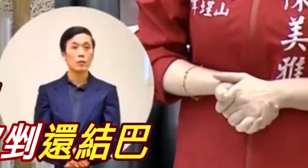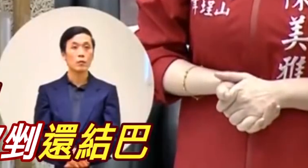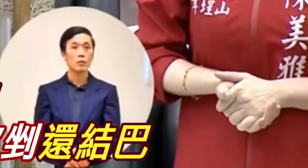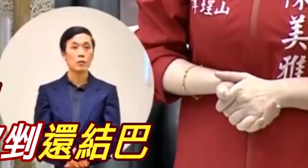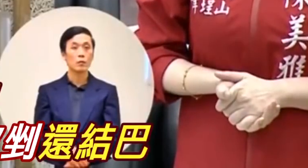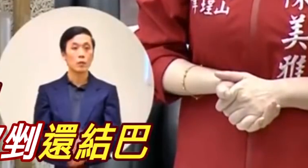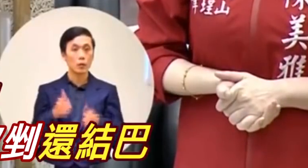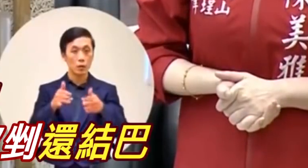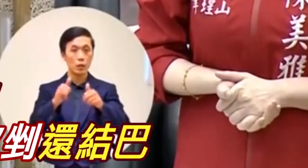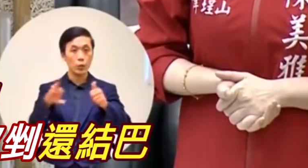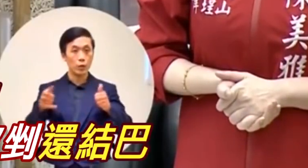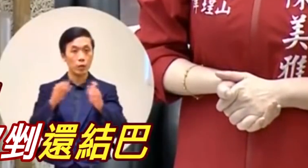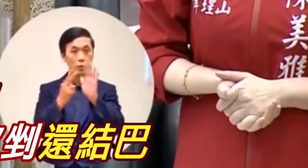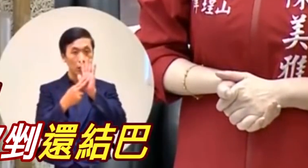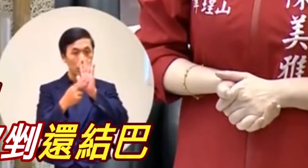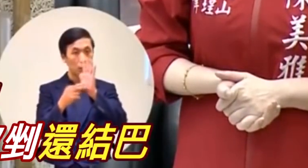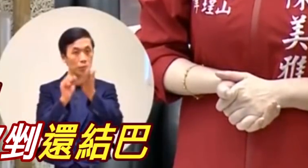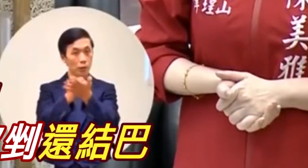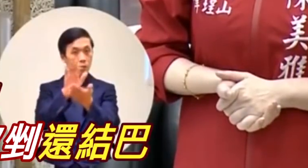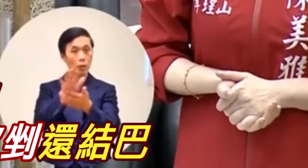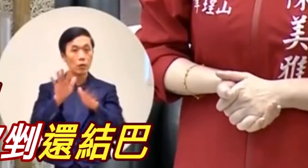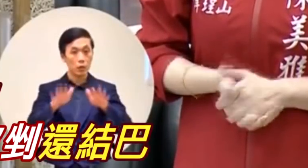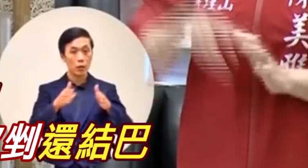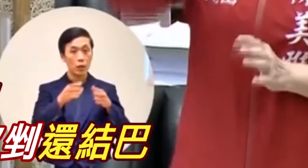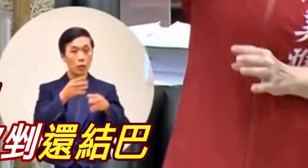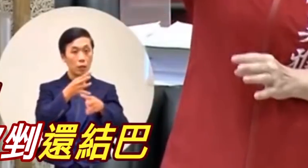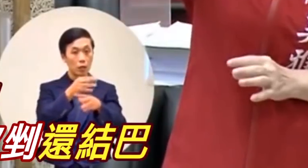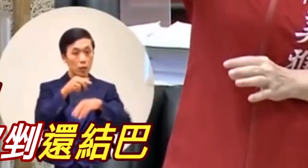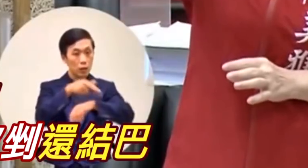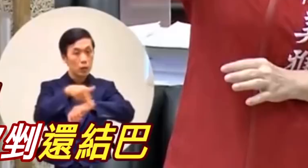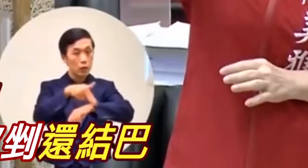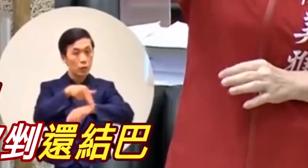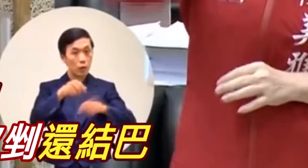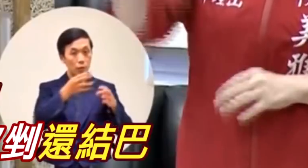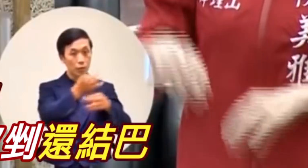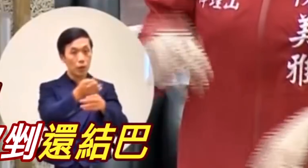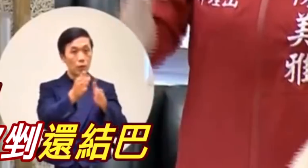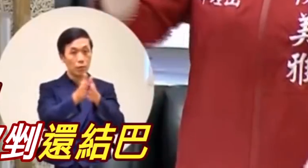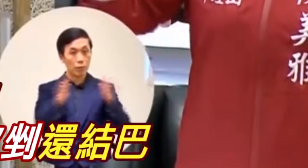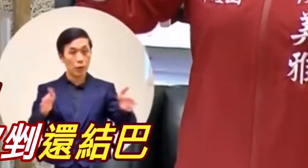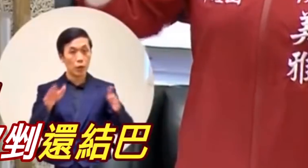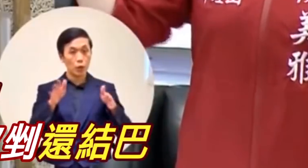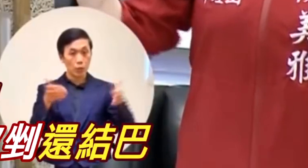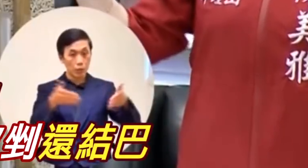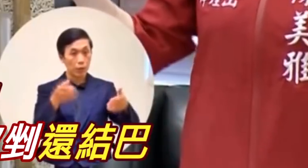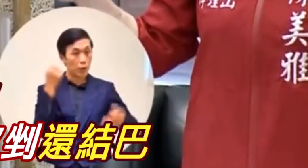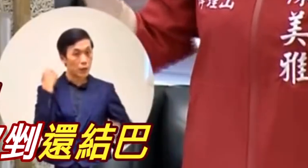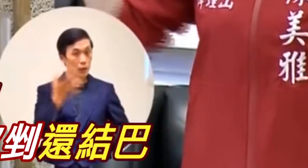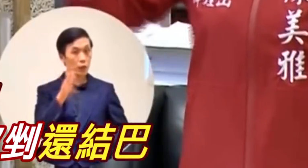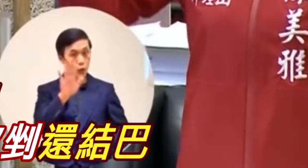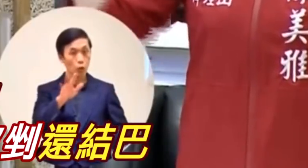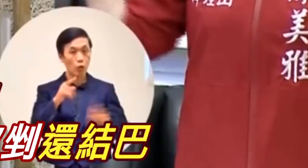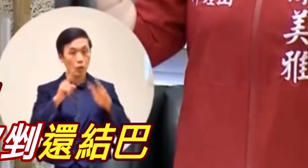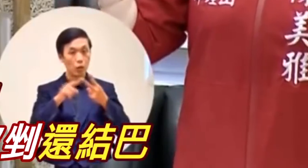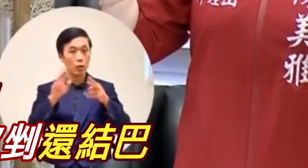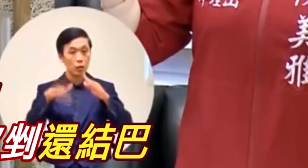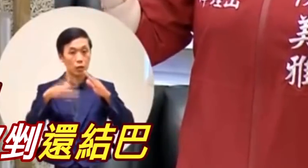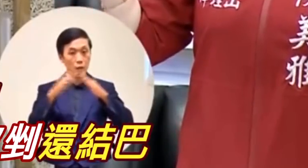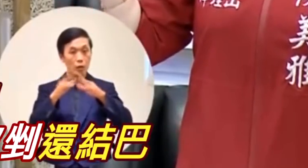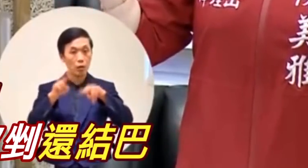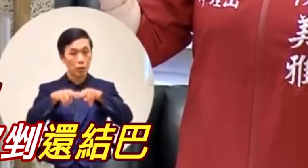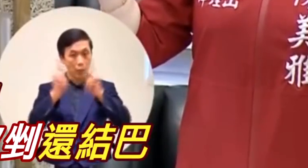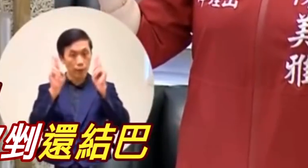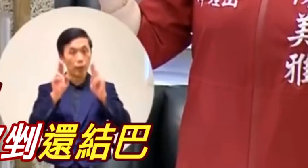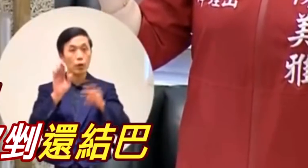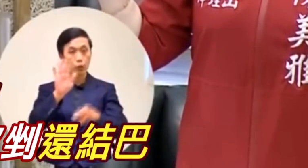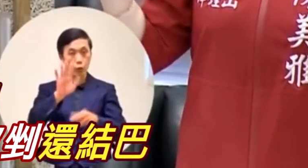跟议员报告，我们目前的期程就是有新建新的，还有开放校园的这个部分，